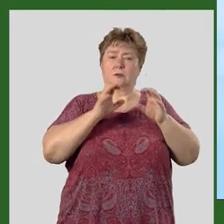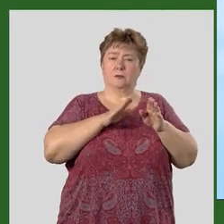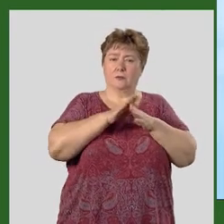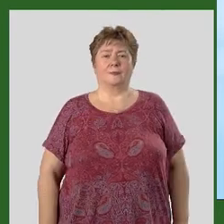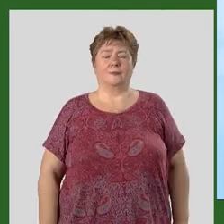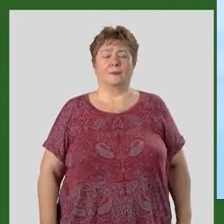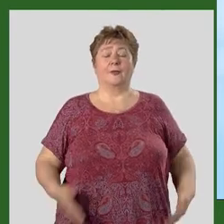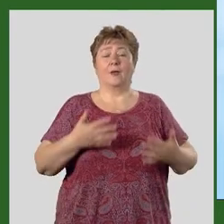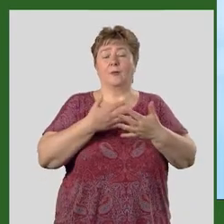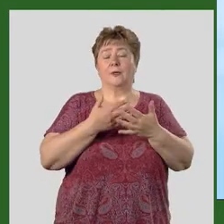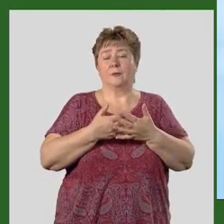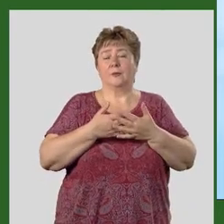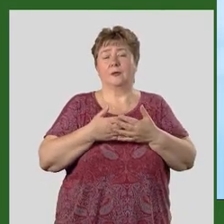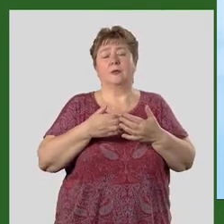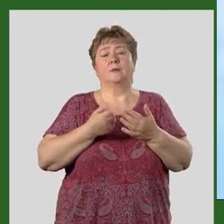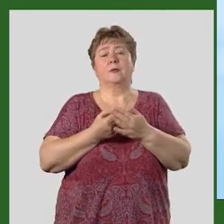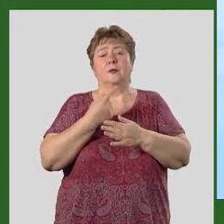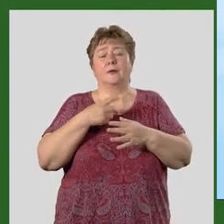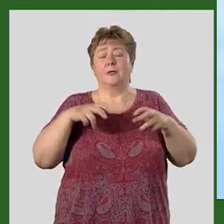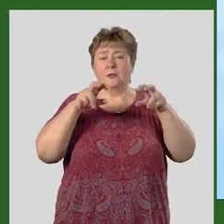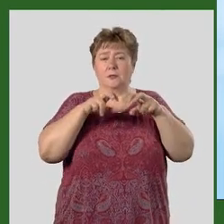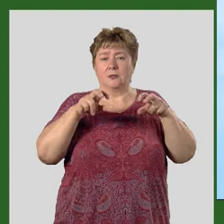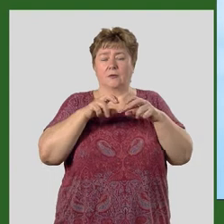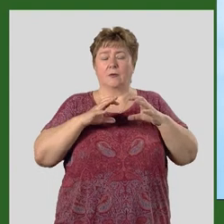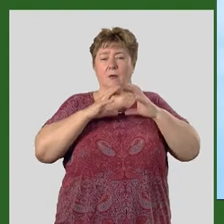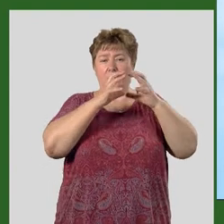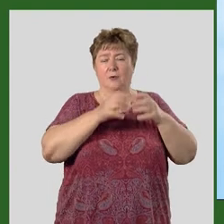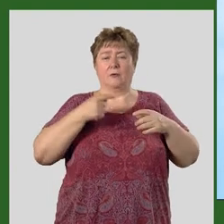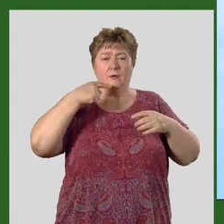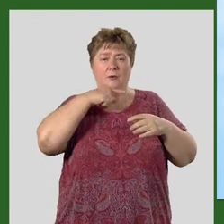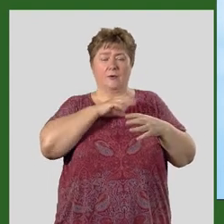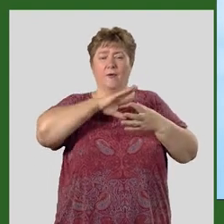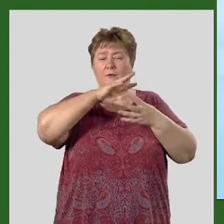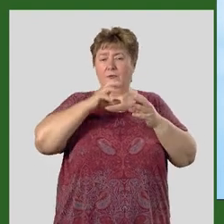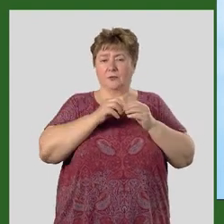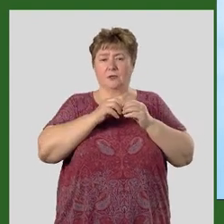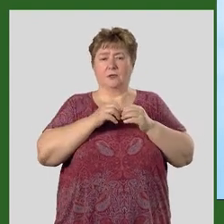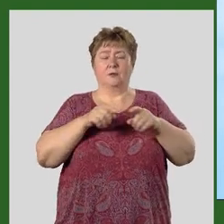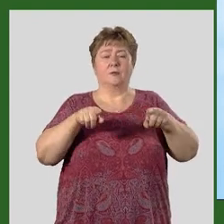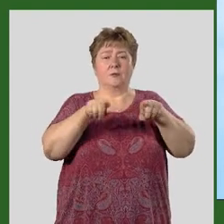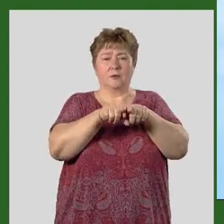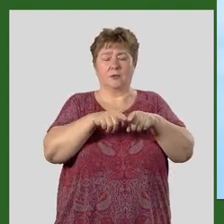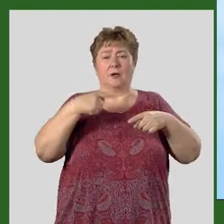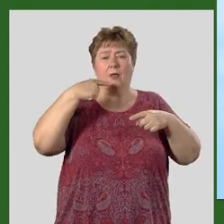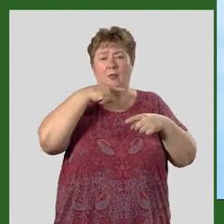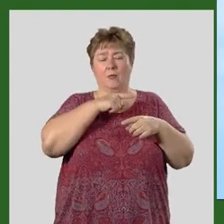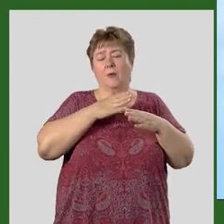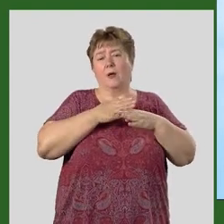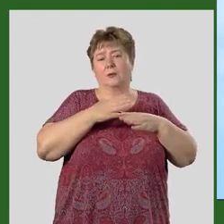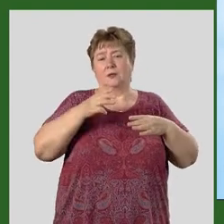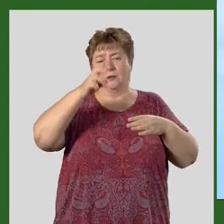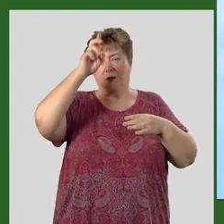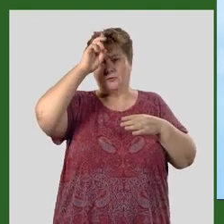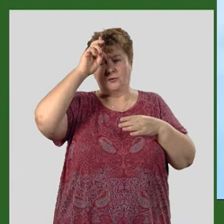закономерности. Предметом является исследование мировой экономики в целом, а также экономики